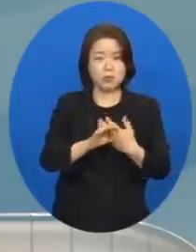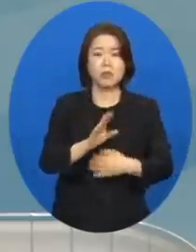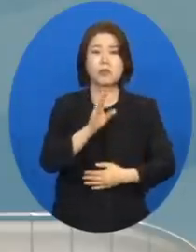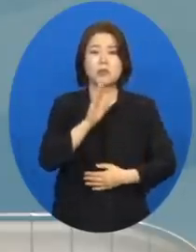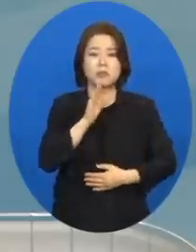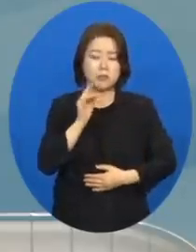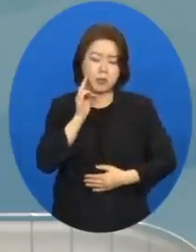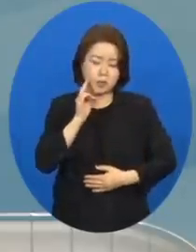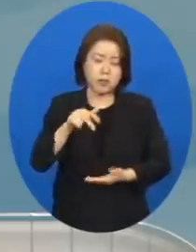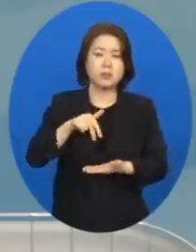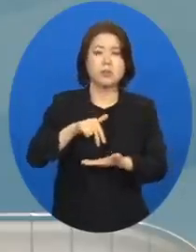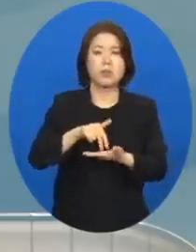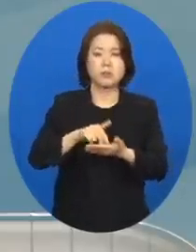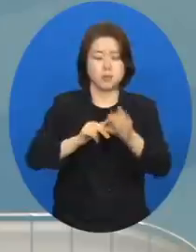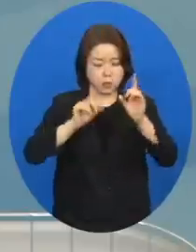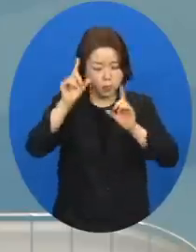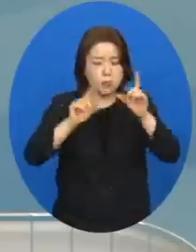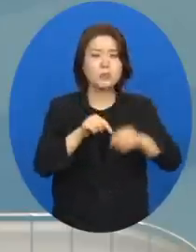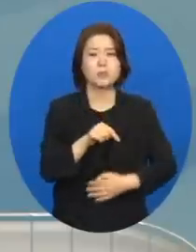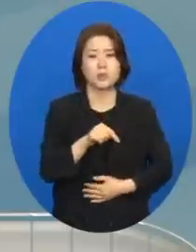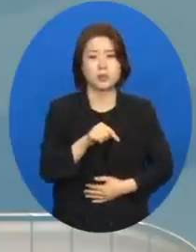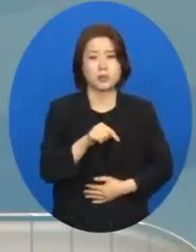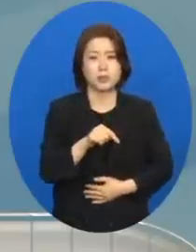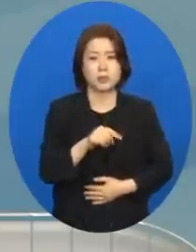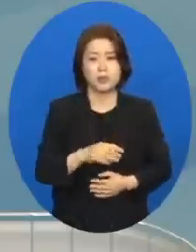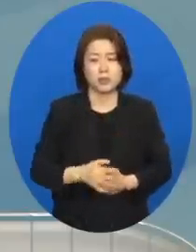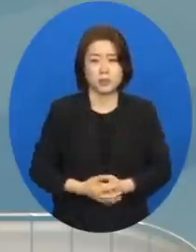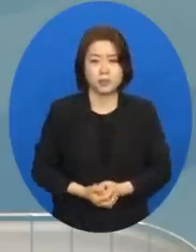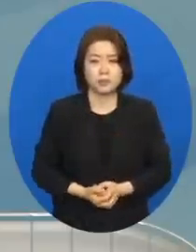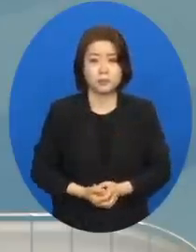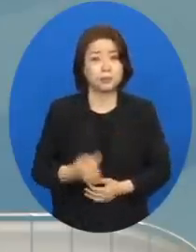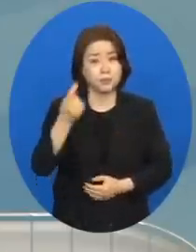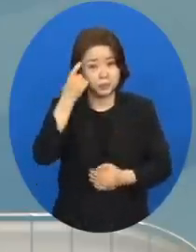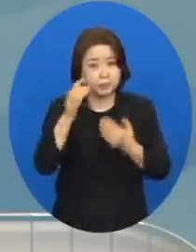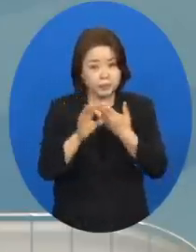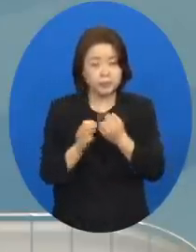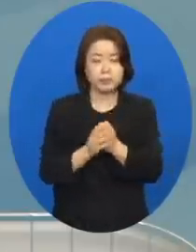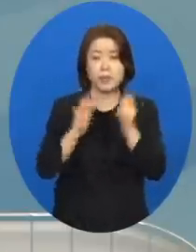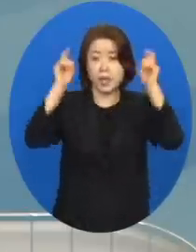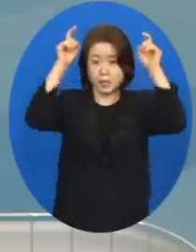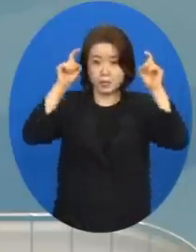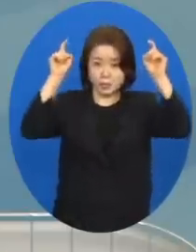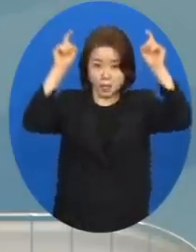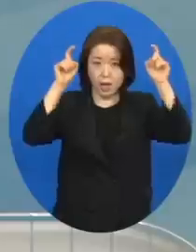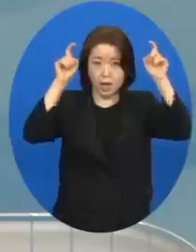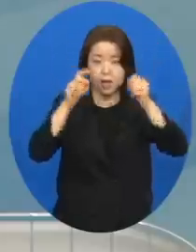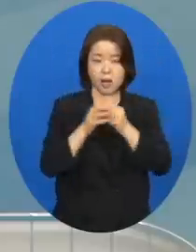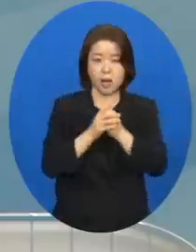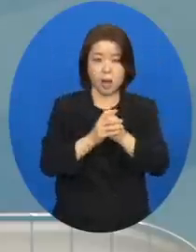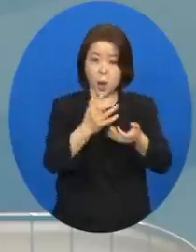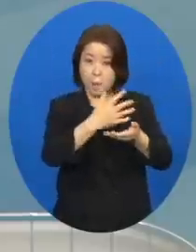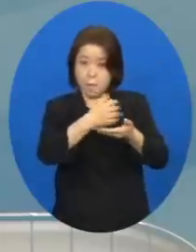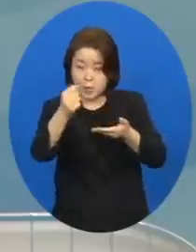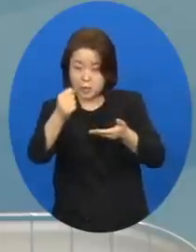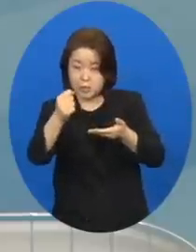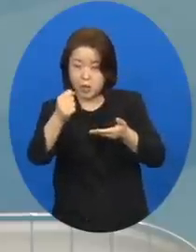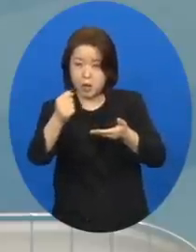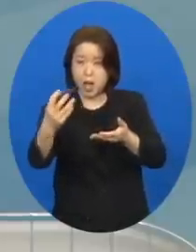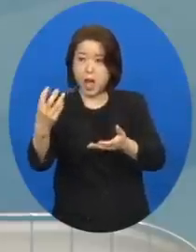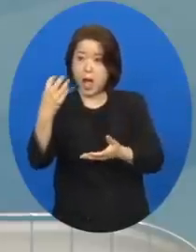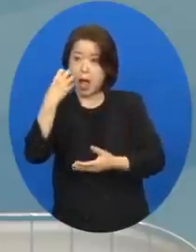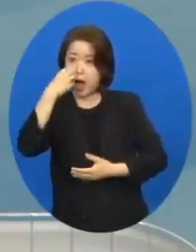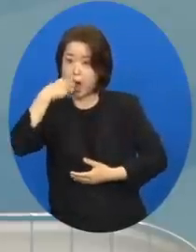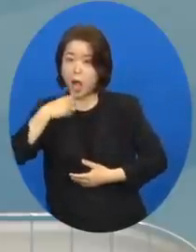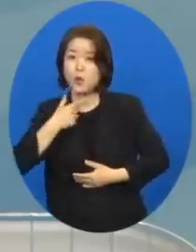심각한 상태에 있는 겁니다. 왜냐하면 양을 뺏어서 잡아먹으려고